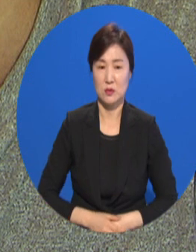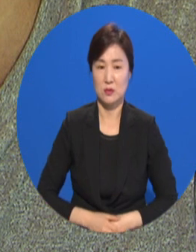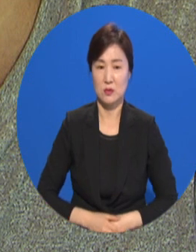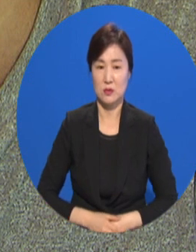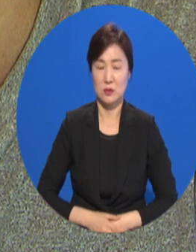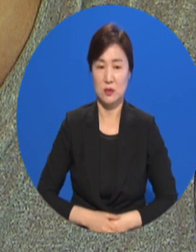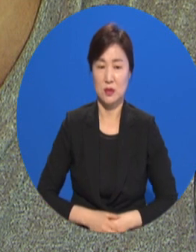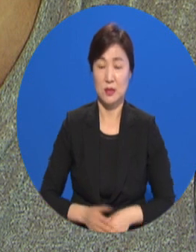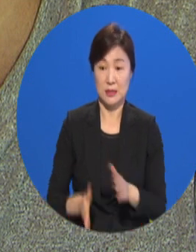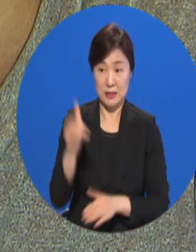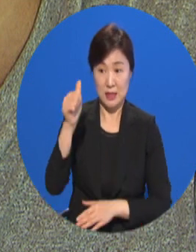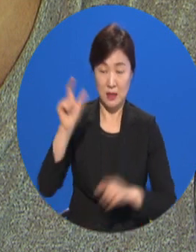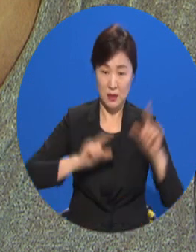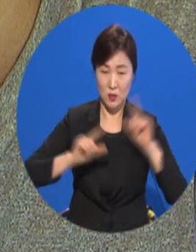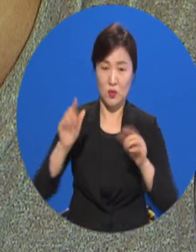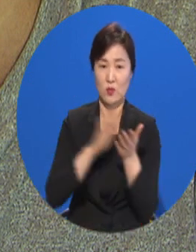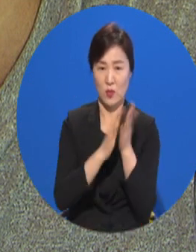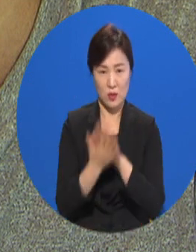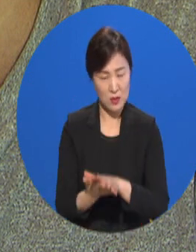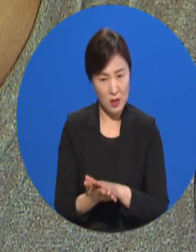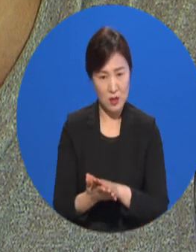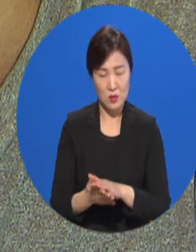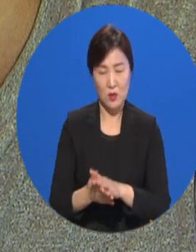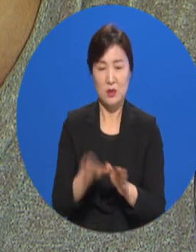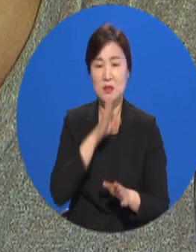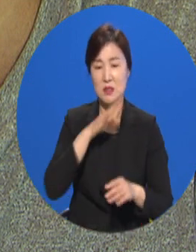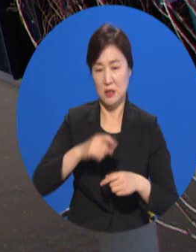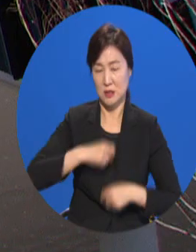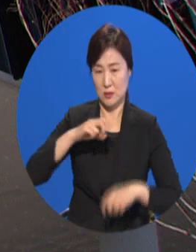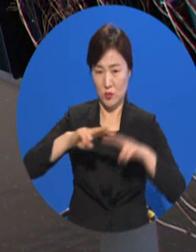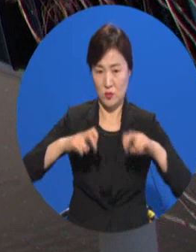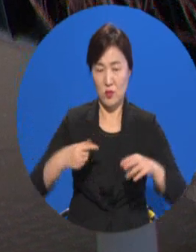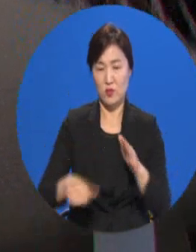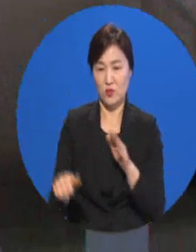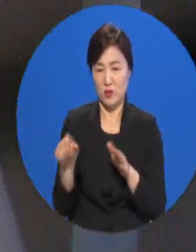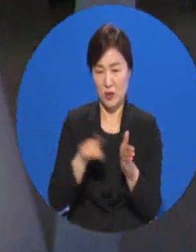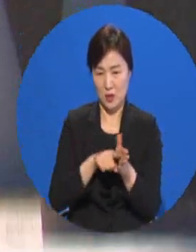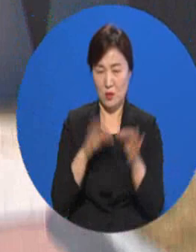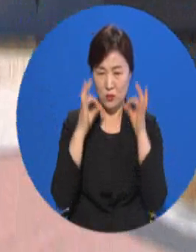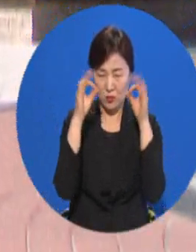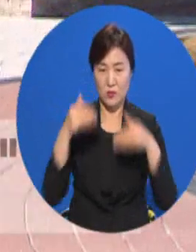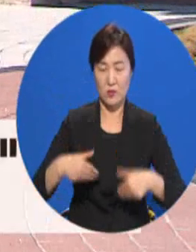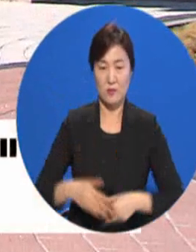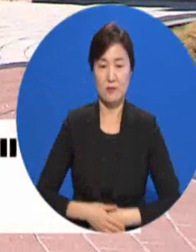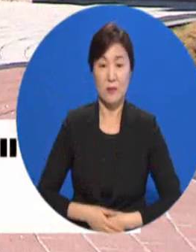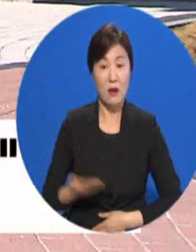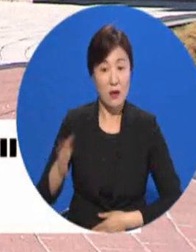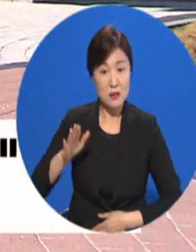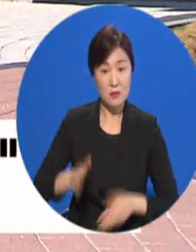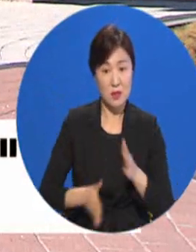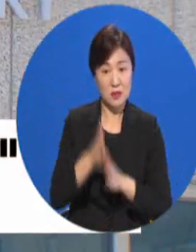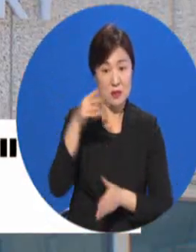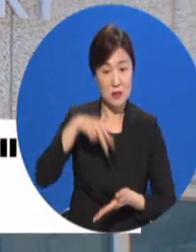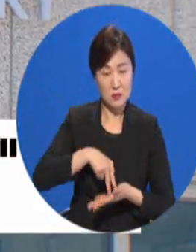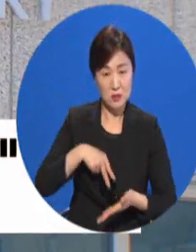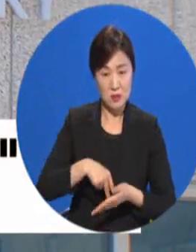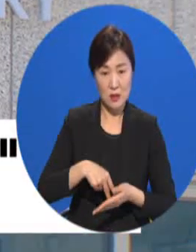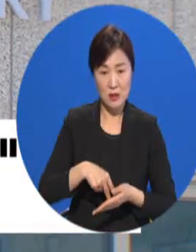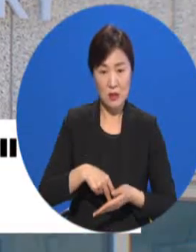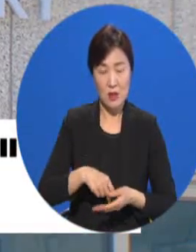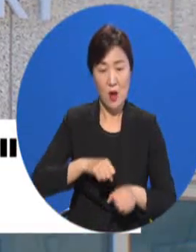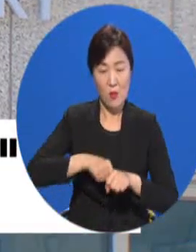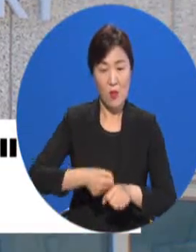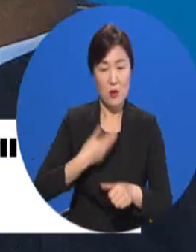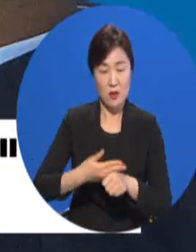변화, 진상규명을 위한 과감한 노력이 필요합니다. 하지만 권 시장 측은 여전히 명확한 징계 절차를